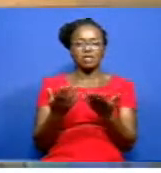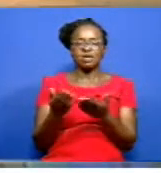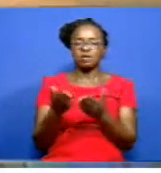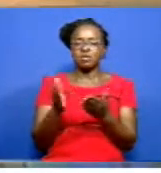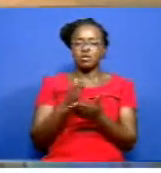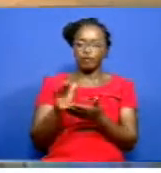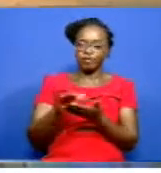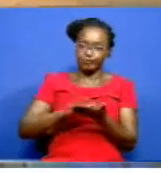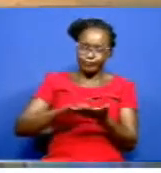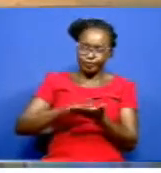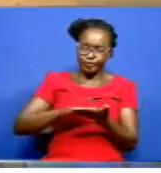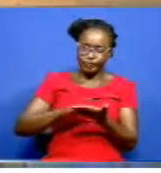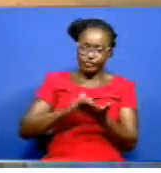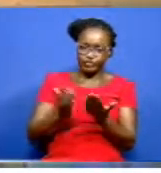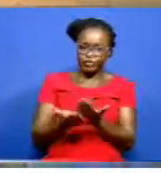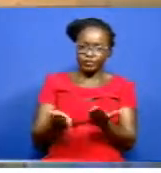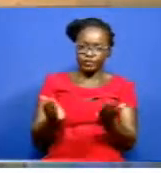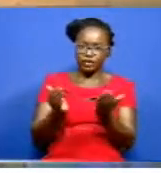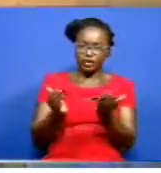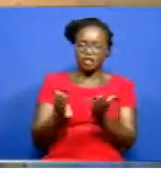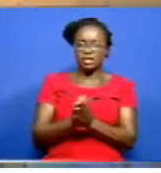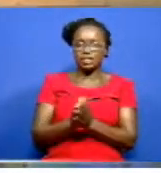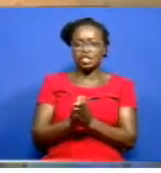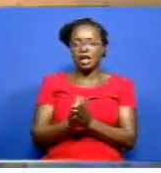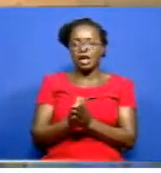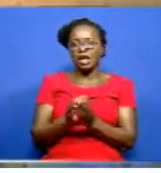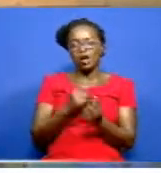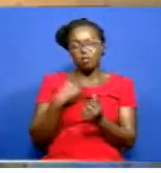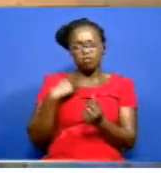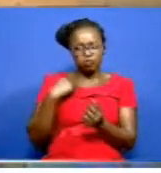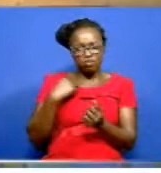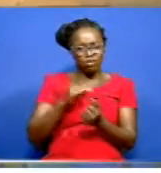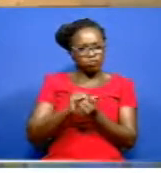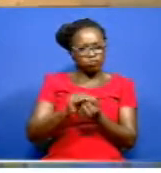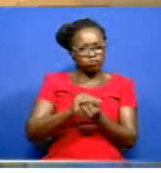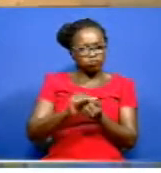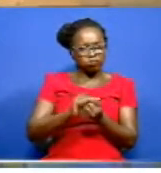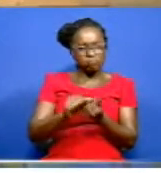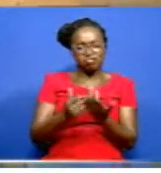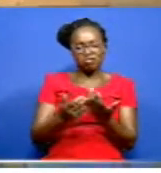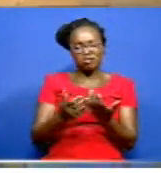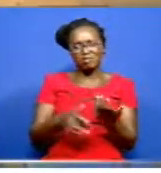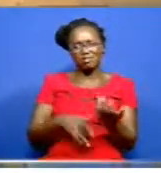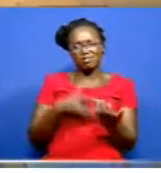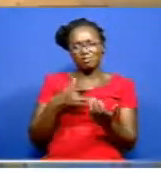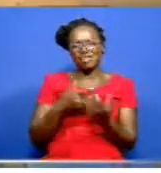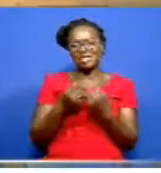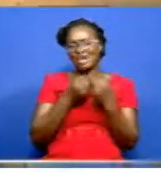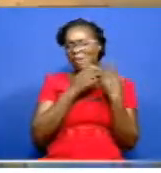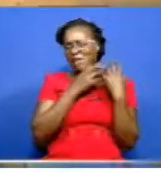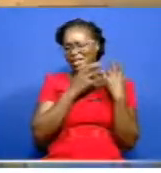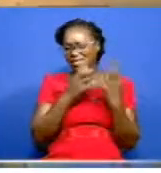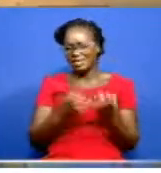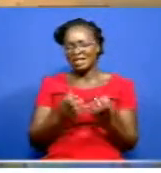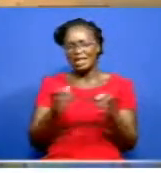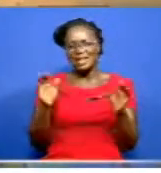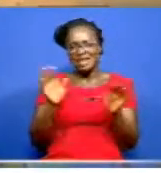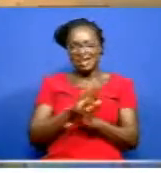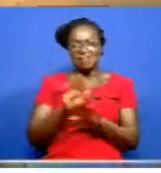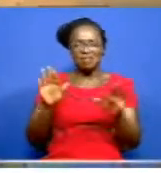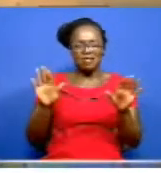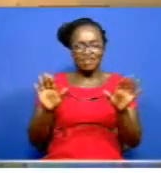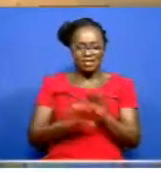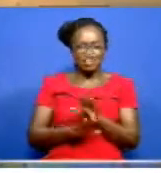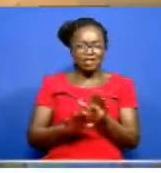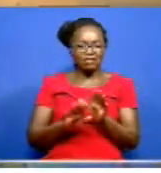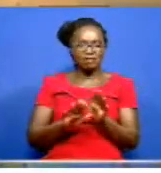kosha nguo, unaona ikiwa vitu mingi sana. Sasa tunaweza sema ukifika hapo unaona kila kitu